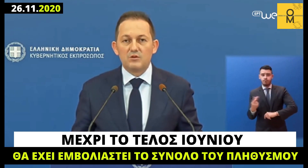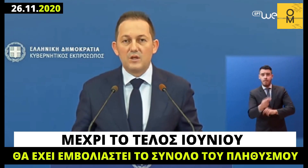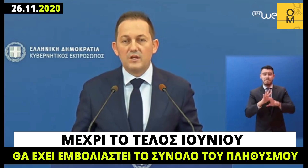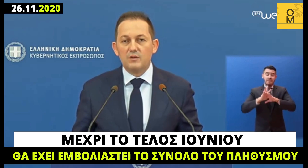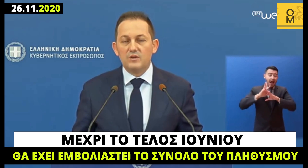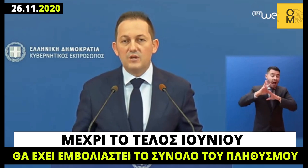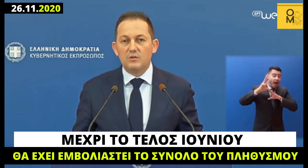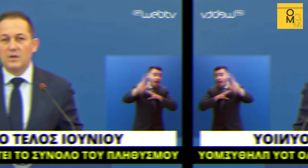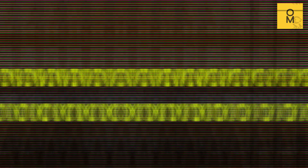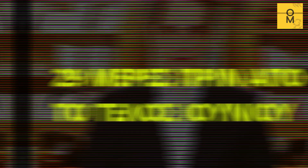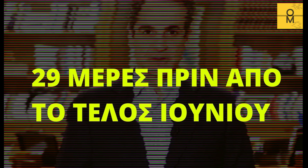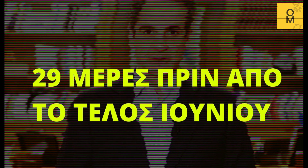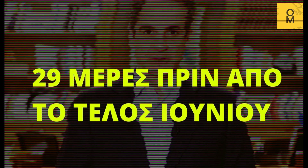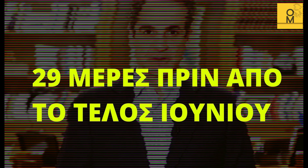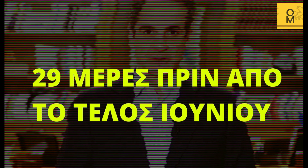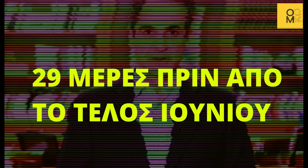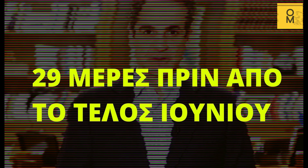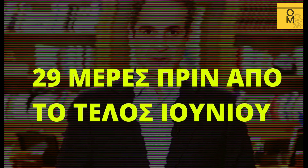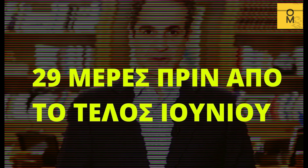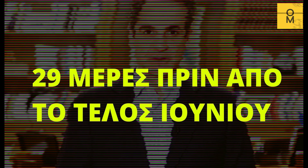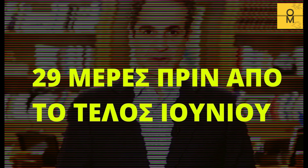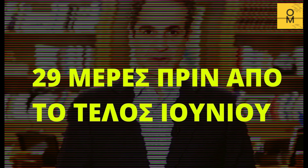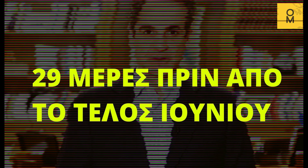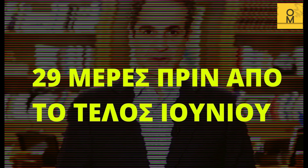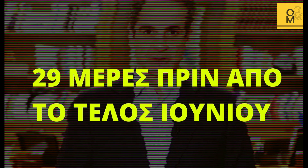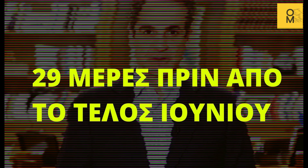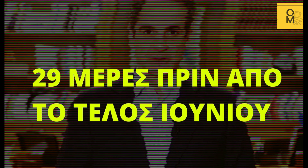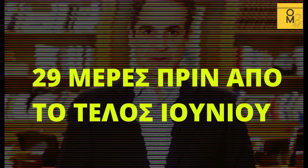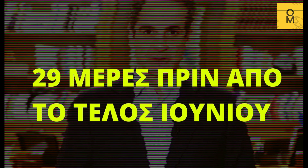μέχρι το τέλος Ιουνίου. Άρα...